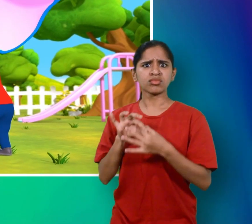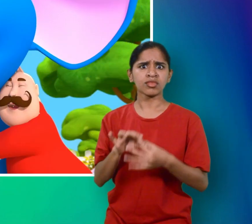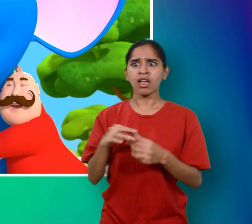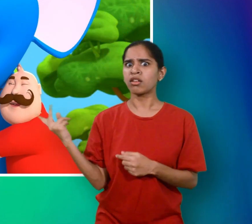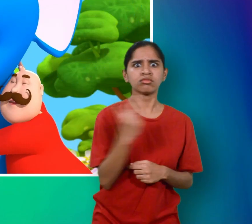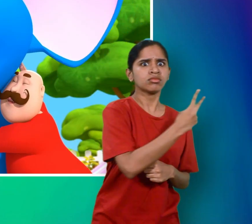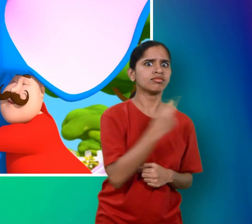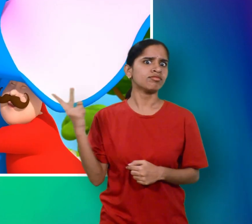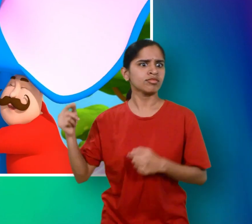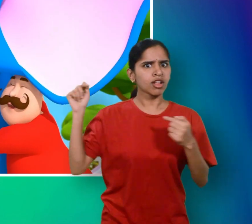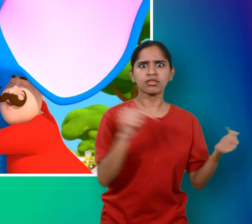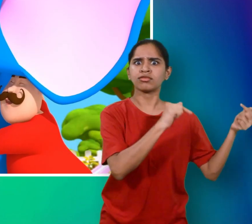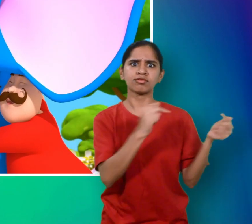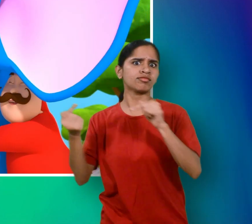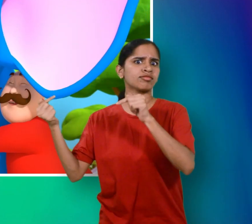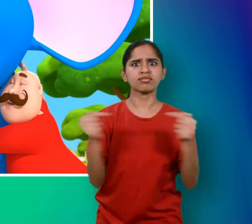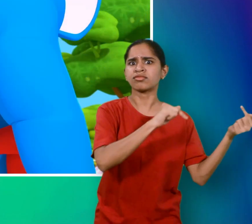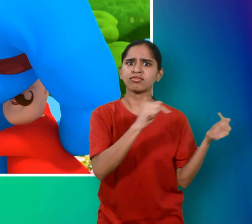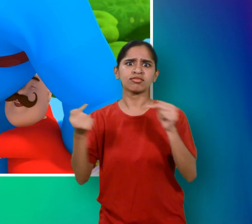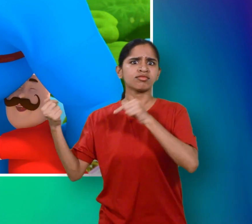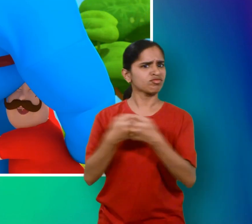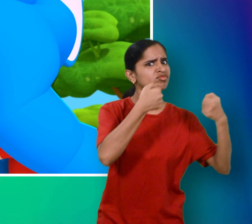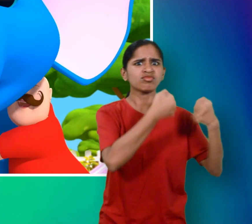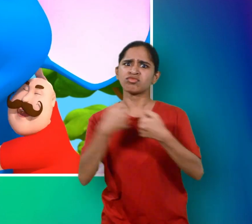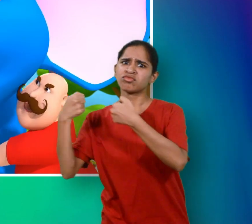है रोब दिखाते।